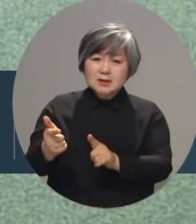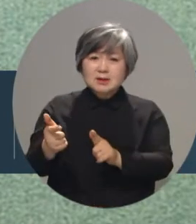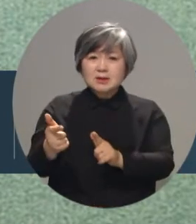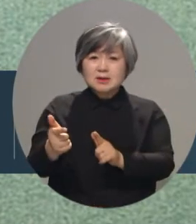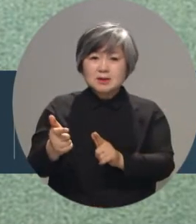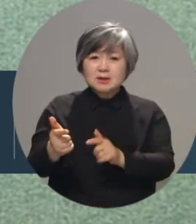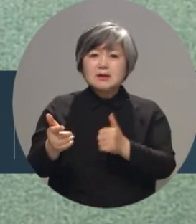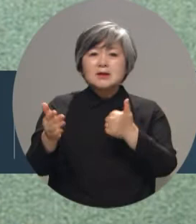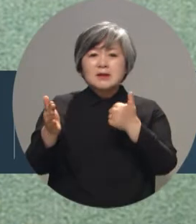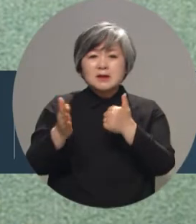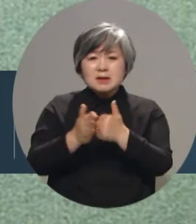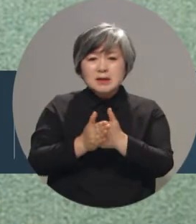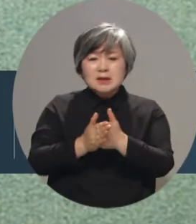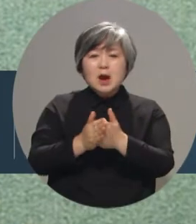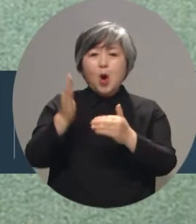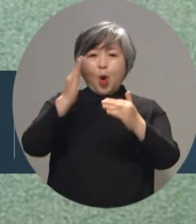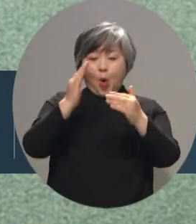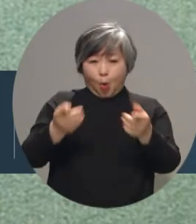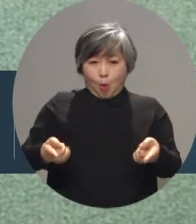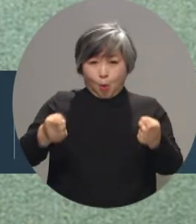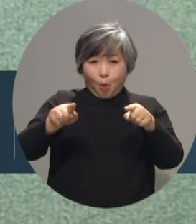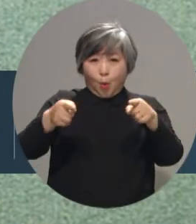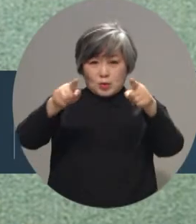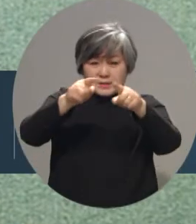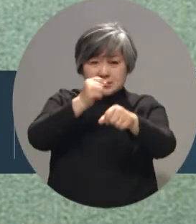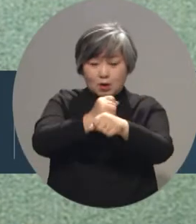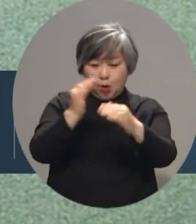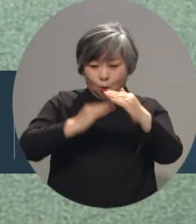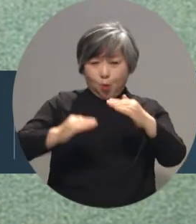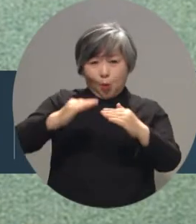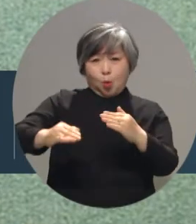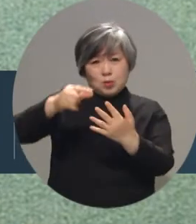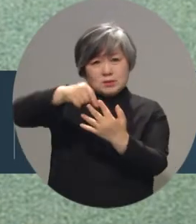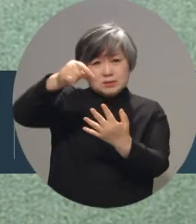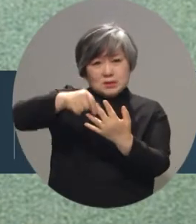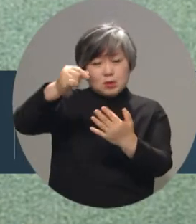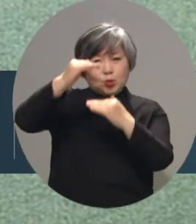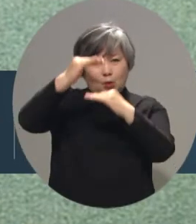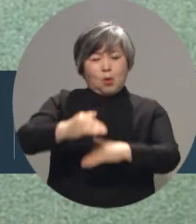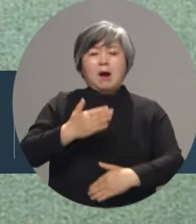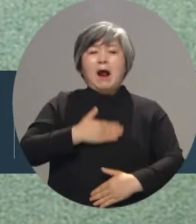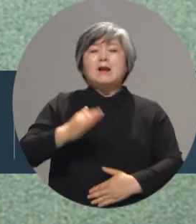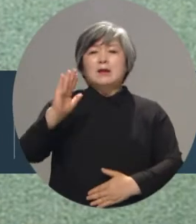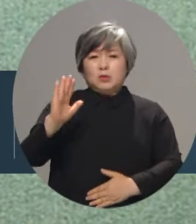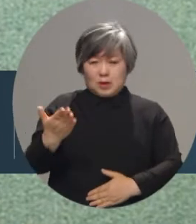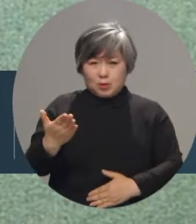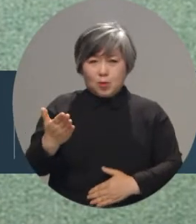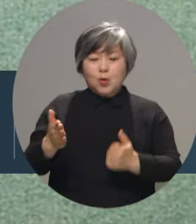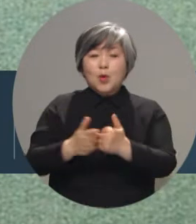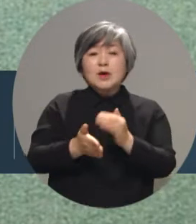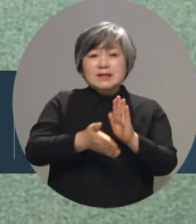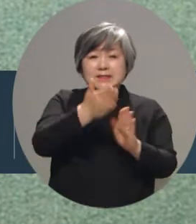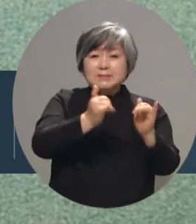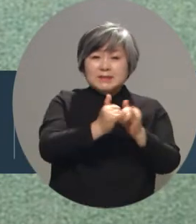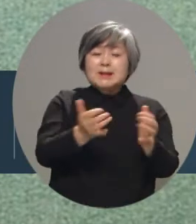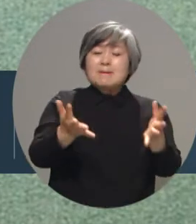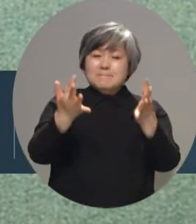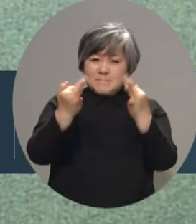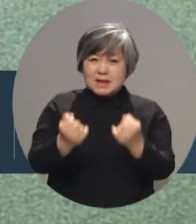우리 민주당의 공천 과정도 확실하게 알게 되셨고 그래서 우리 시민들이 좀